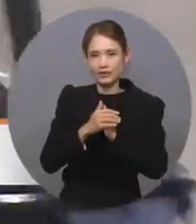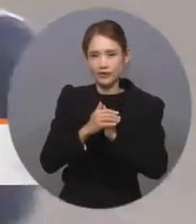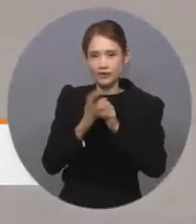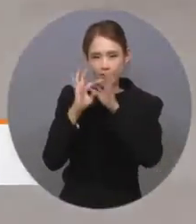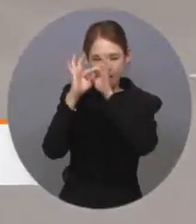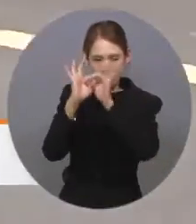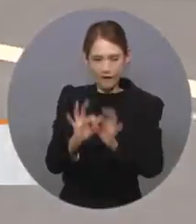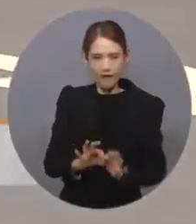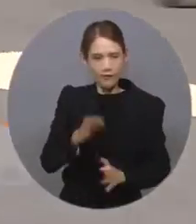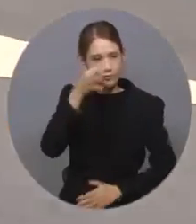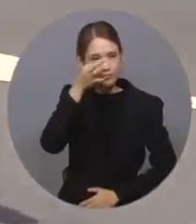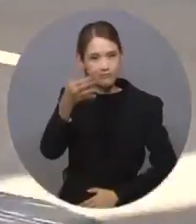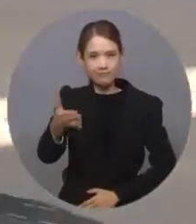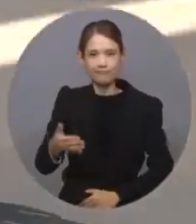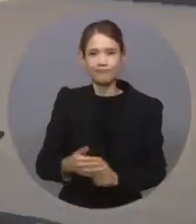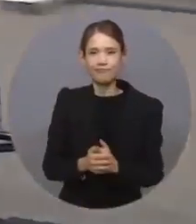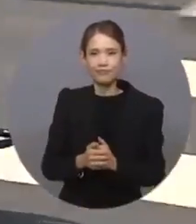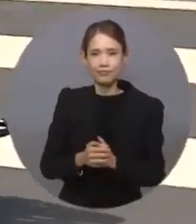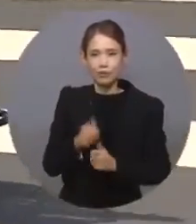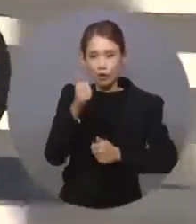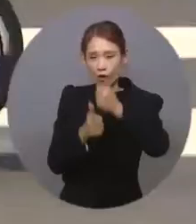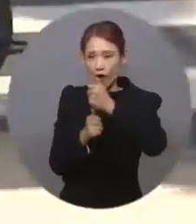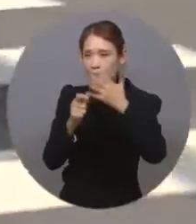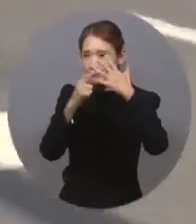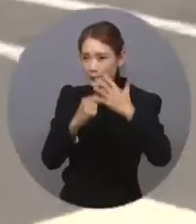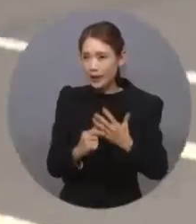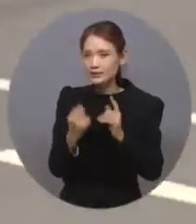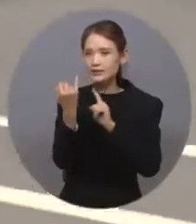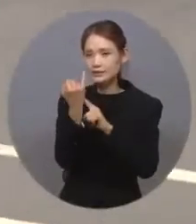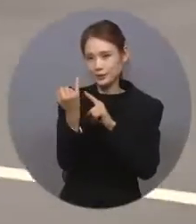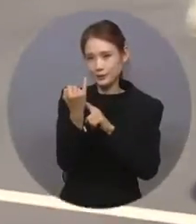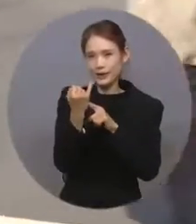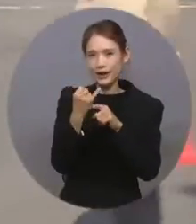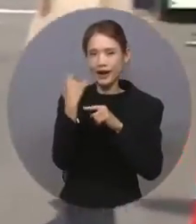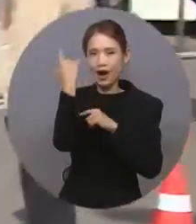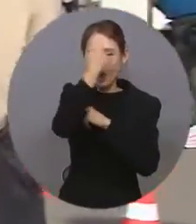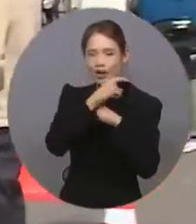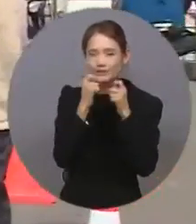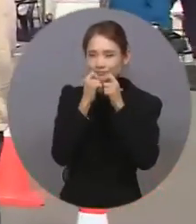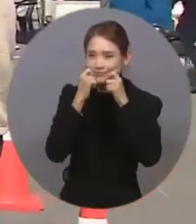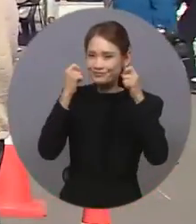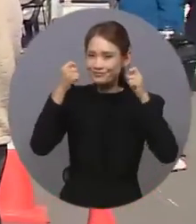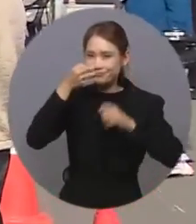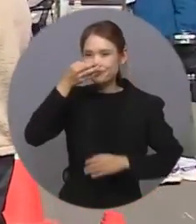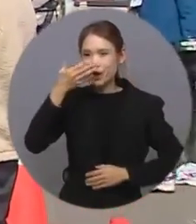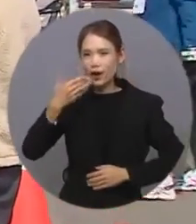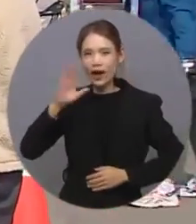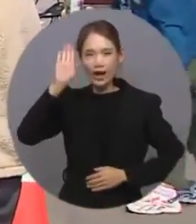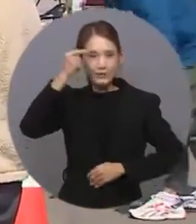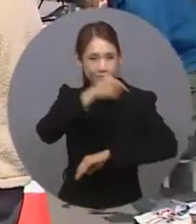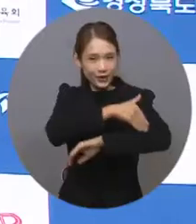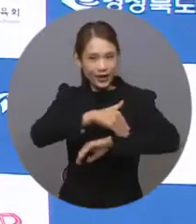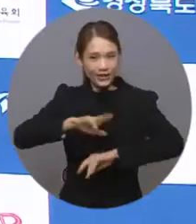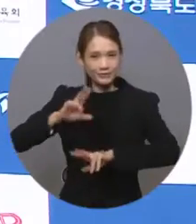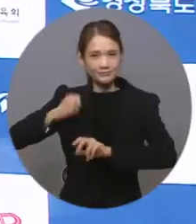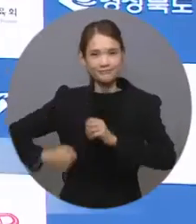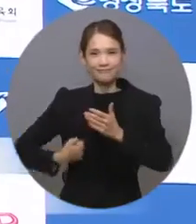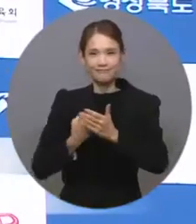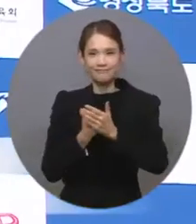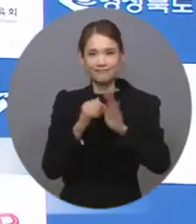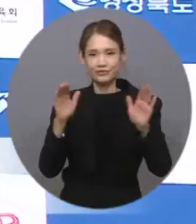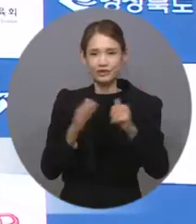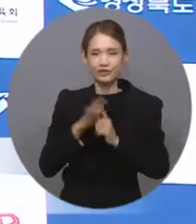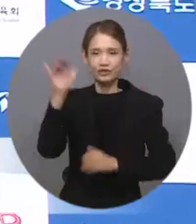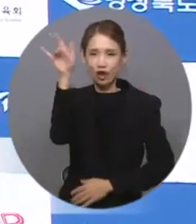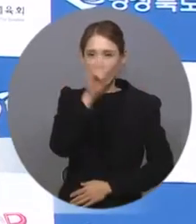선보였습니다 경기를 마친 및 운전수는 밝은 웃음을 보이며 앞으로의 의지를 하셨습니다 자무